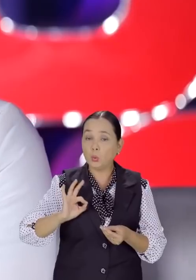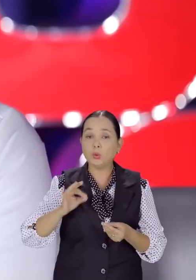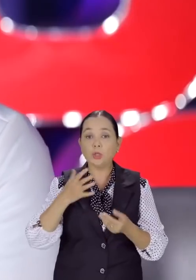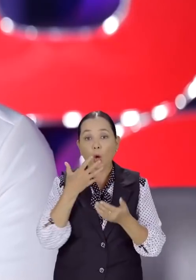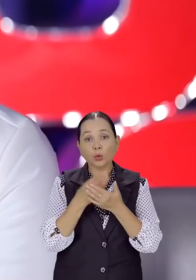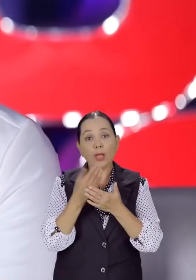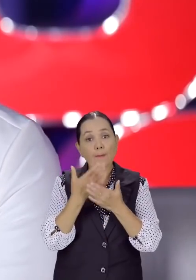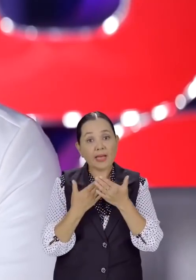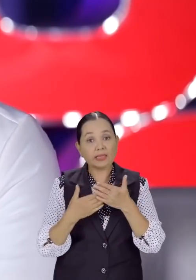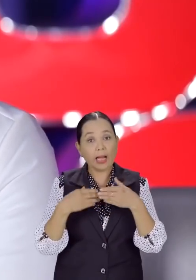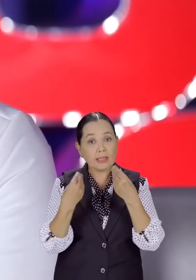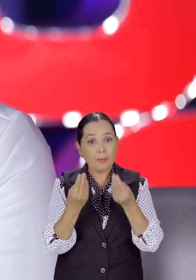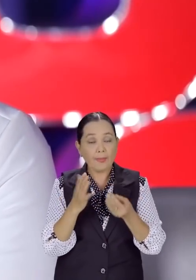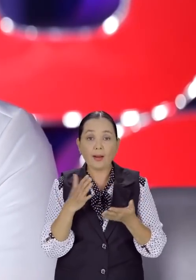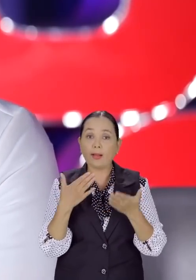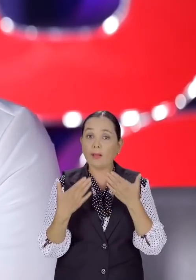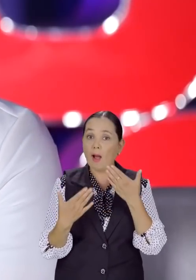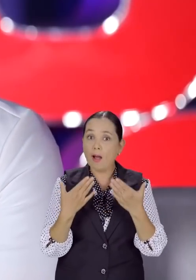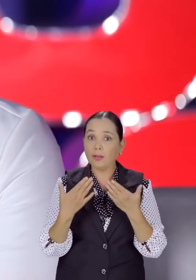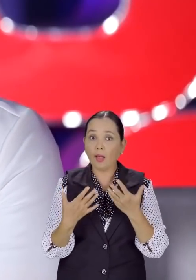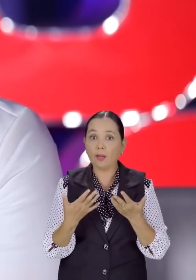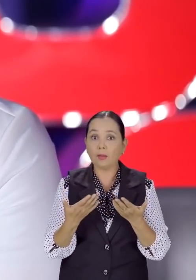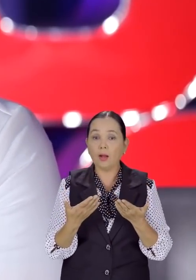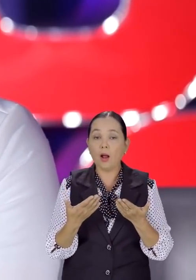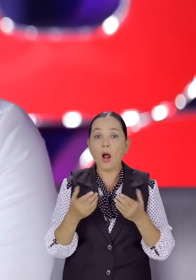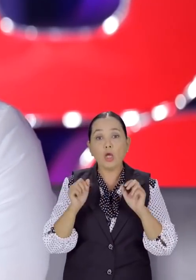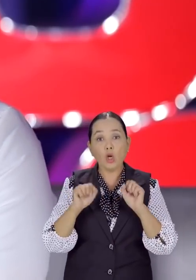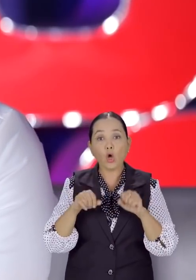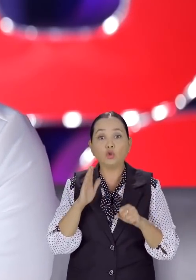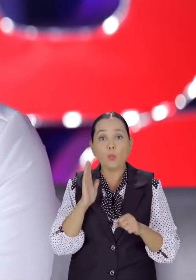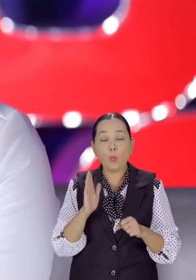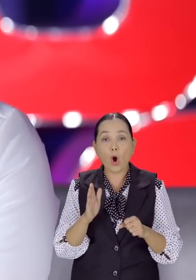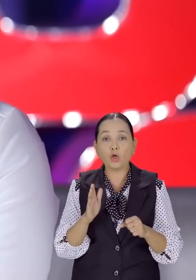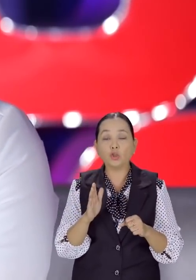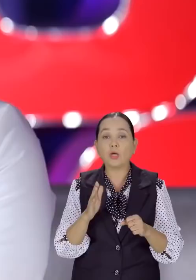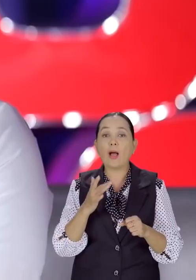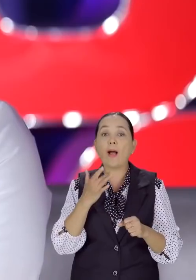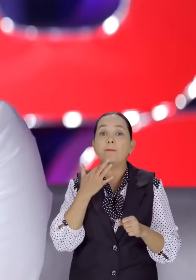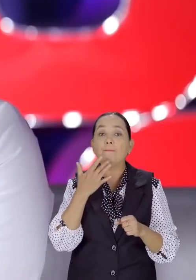o'z maslahatini beradi. Agar iloji boricha biz